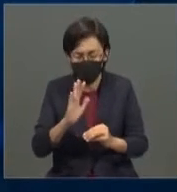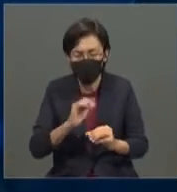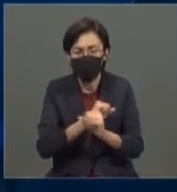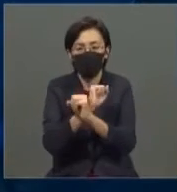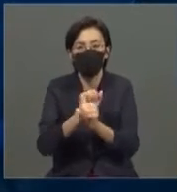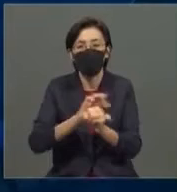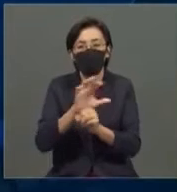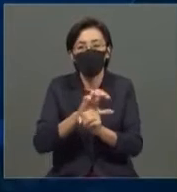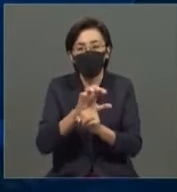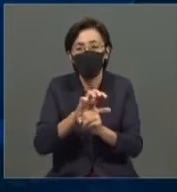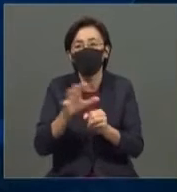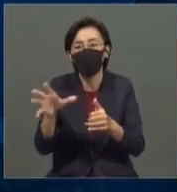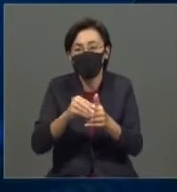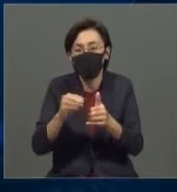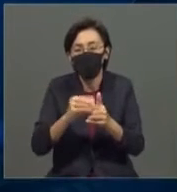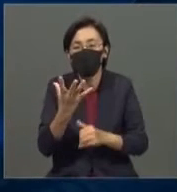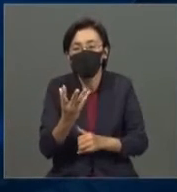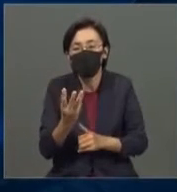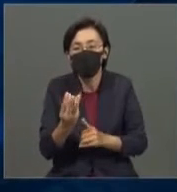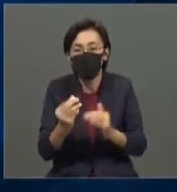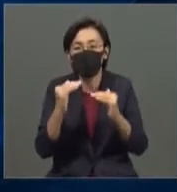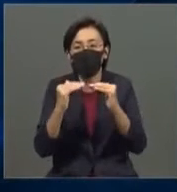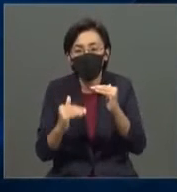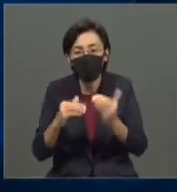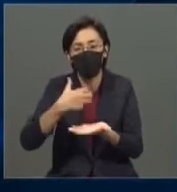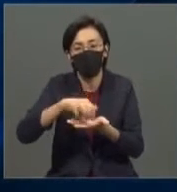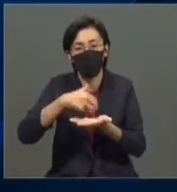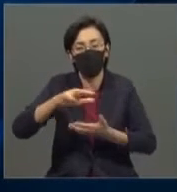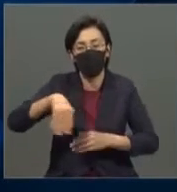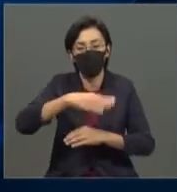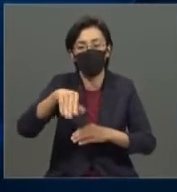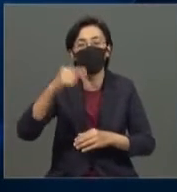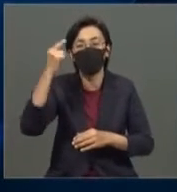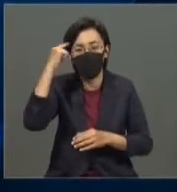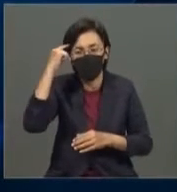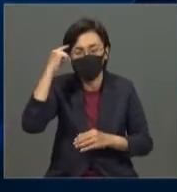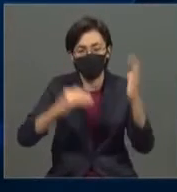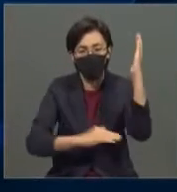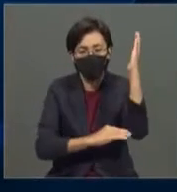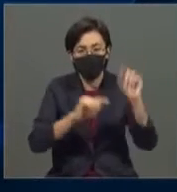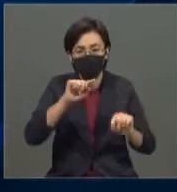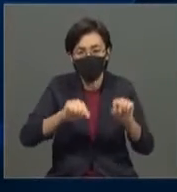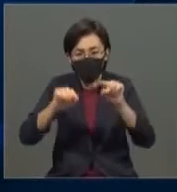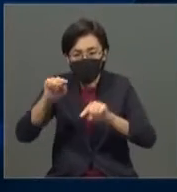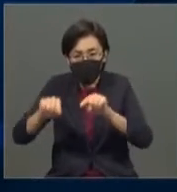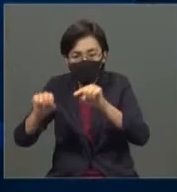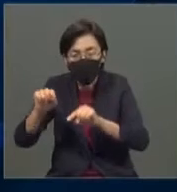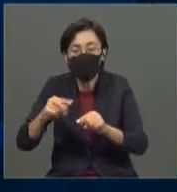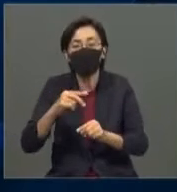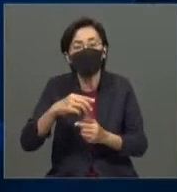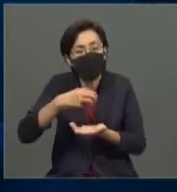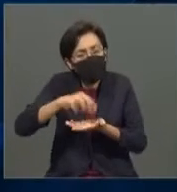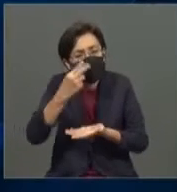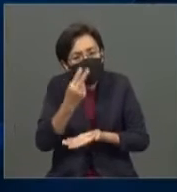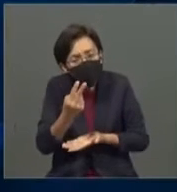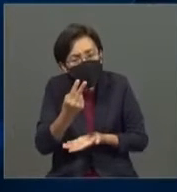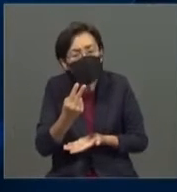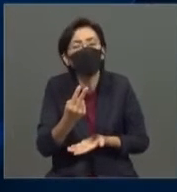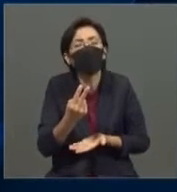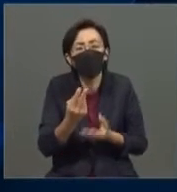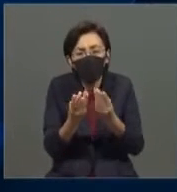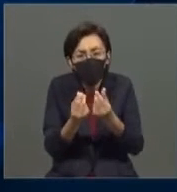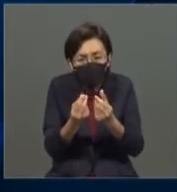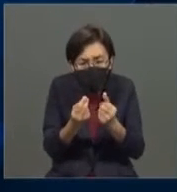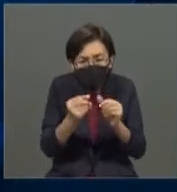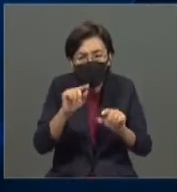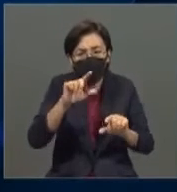ที่ต้องช่วยกันกับเรียนพี่น้องประชาชนได้รับทราบในชุดข้อมูลตรงนี้เพื่อที่เราจะได้แปลงสัญญาณจากชุดข้อมูลตัวเลขทั้งหลายเนี่ย